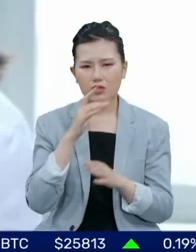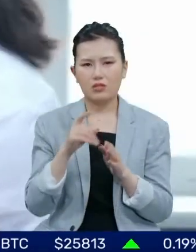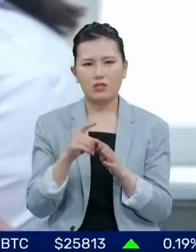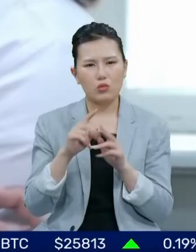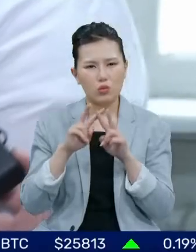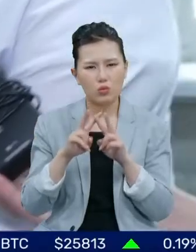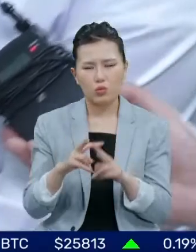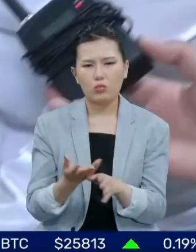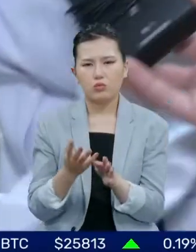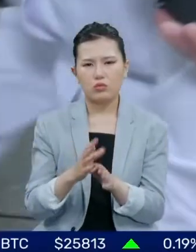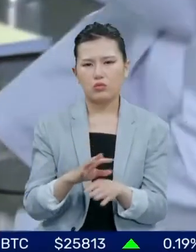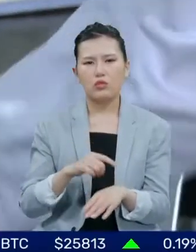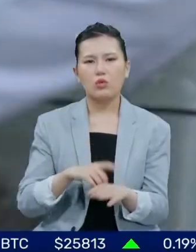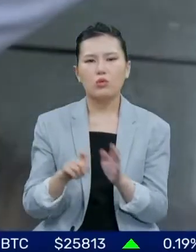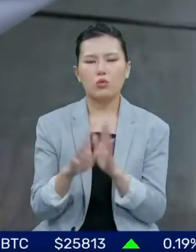болчиход байгаа.